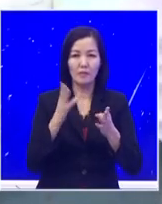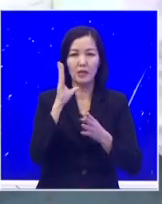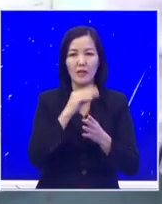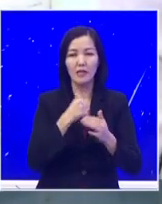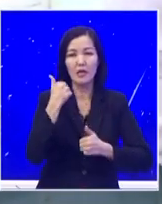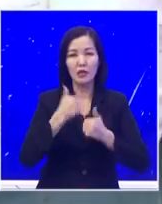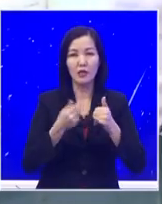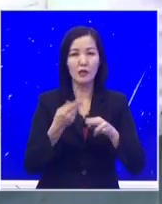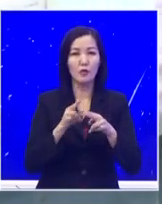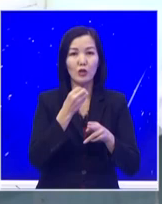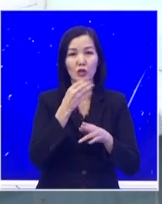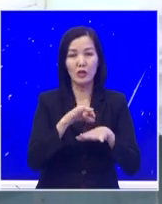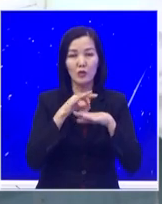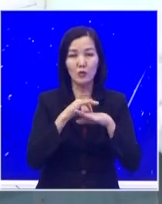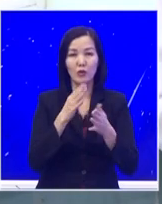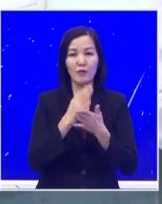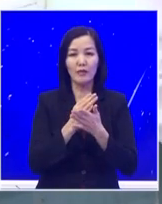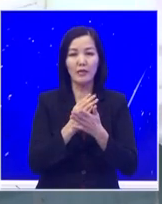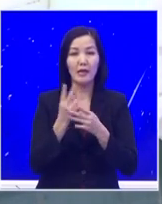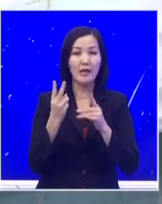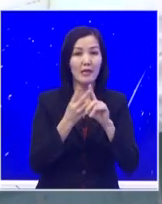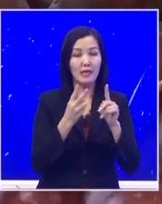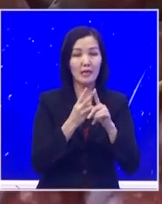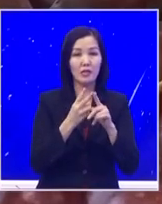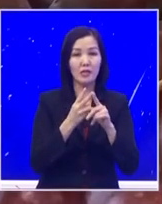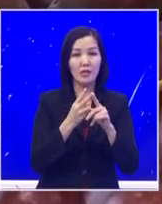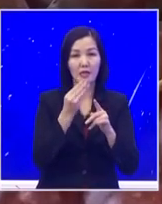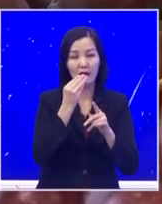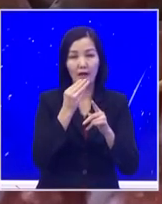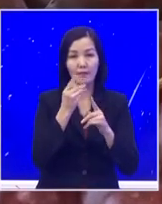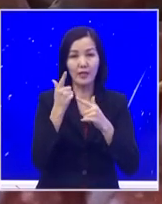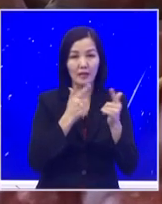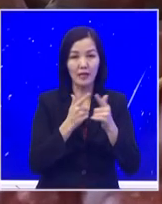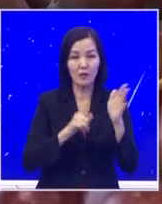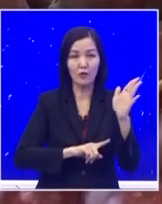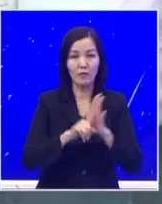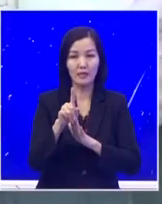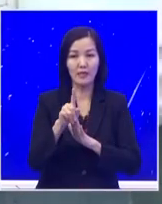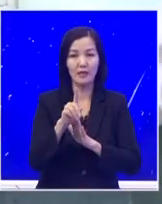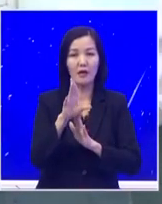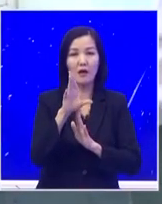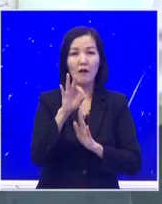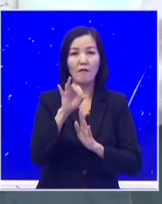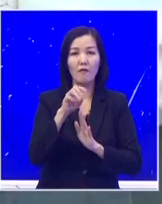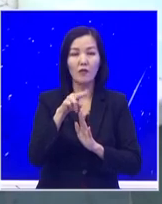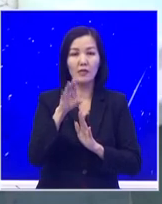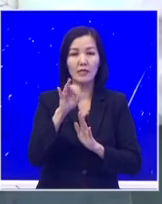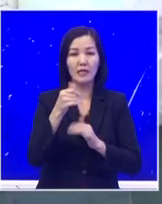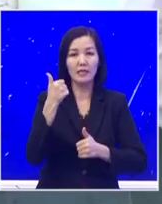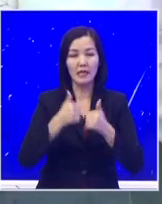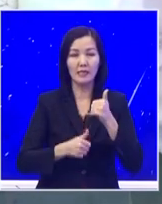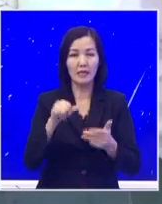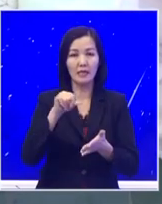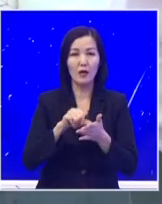өтіп жатыр. Қазіргі кезде біз екінші тағамды әзірлеуге кірістік. World Skills сайысына мен қатысқаным өте қуаныштымын.